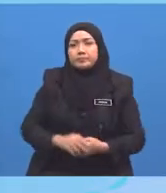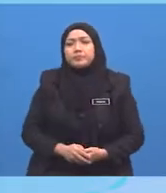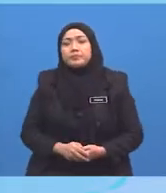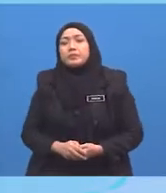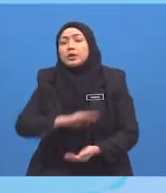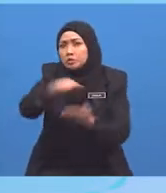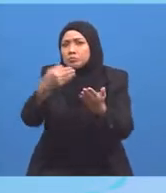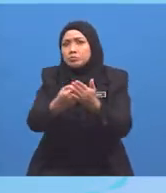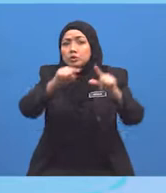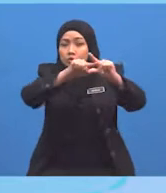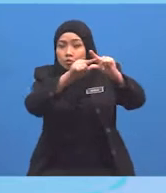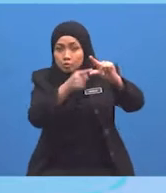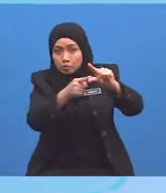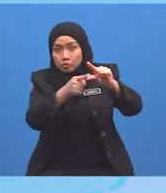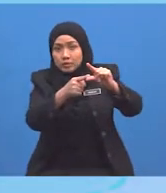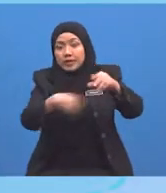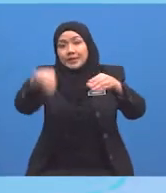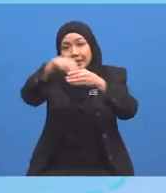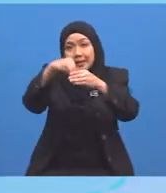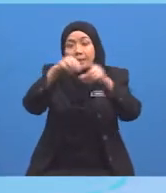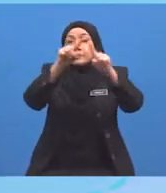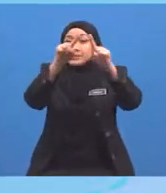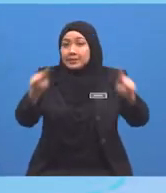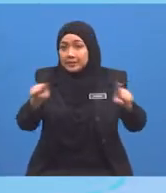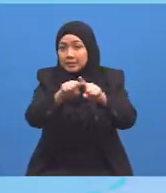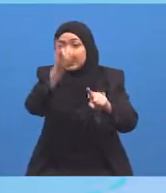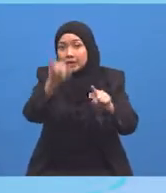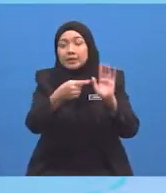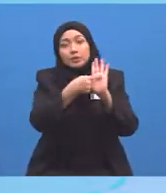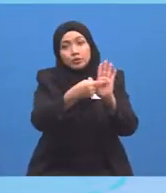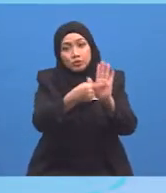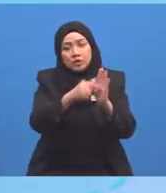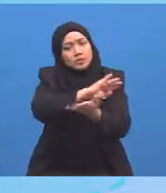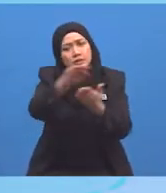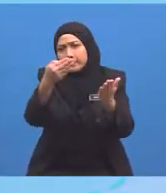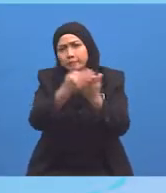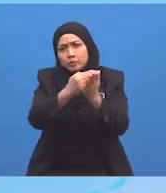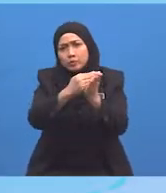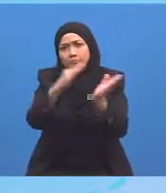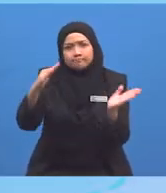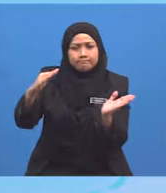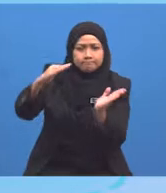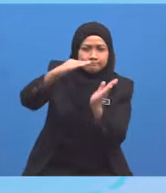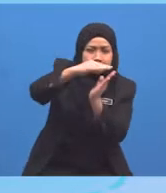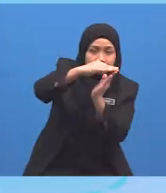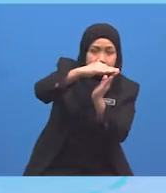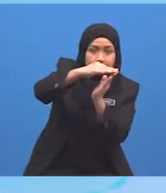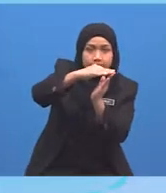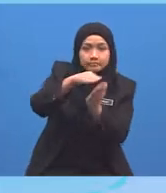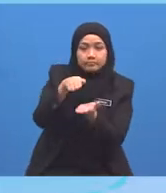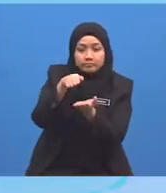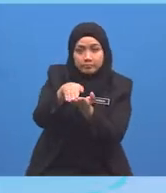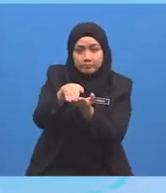ialah sudut tirus. Murid-murid tentu ingat lagi apa itu sudut